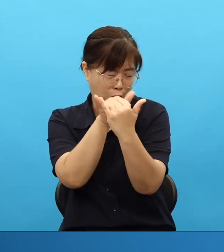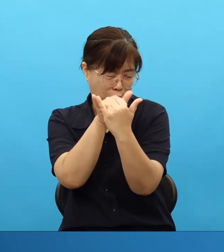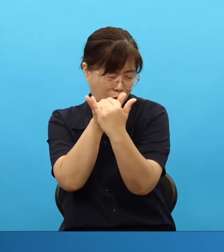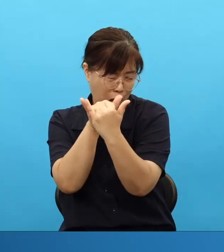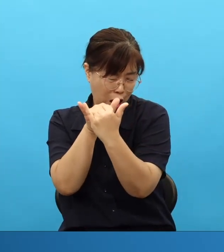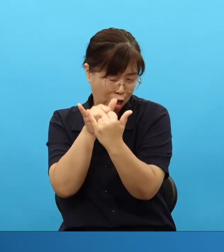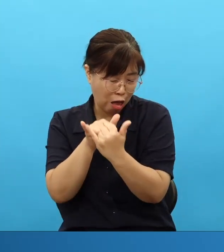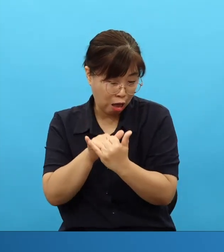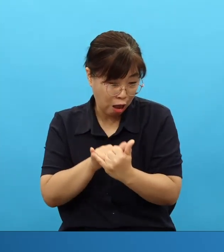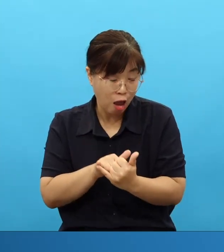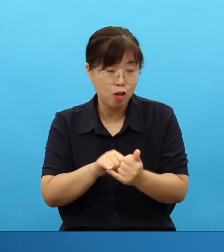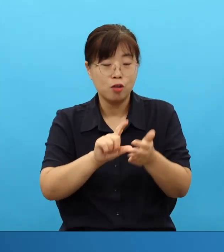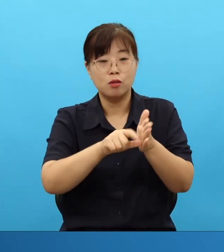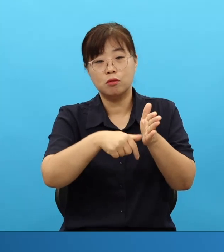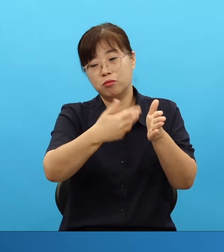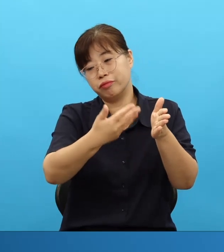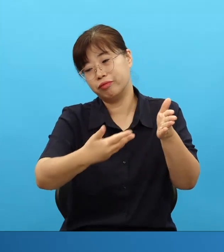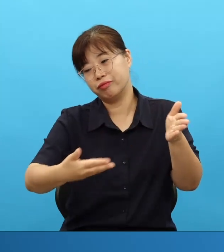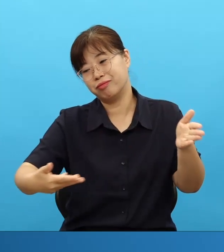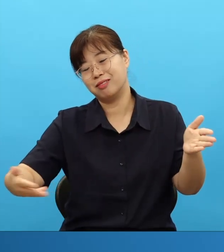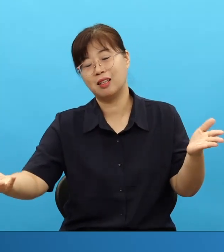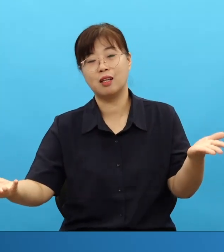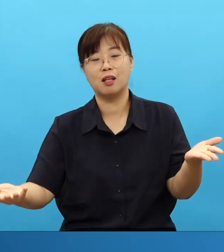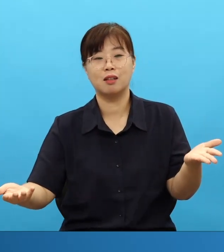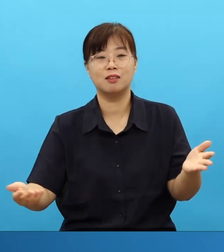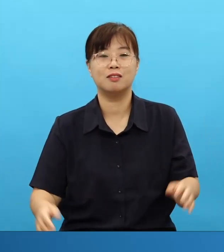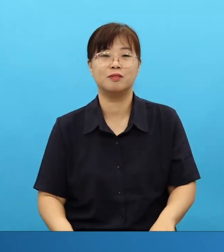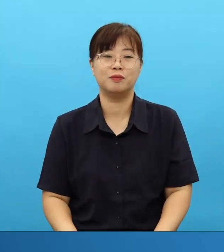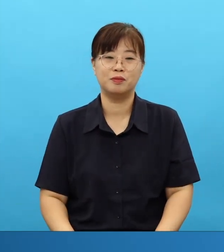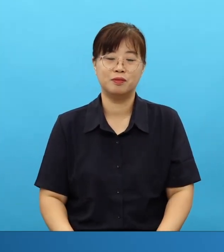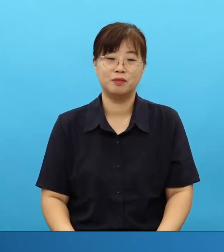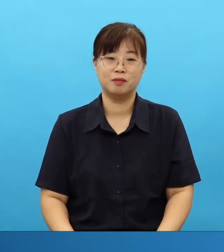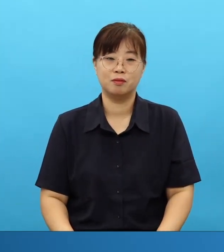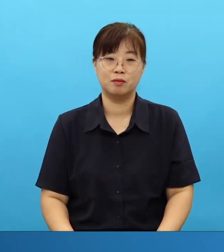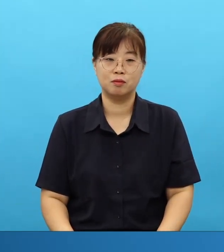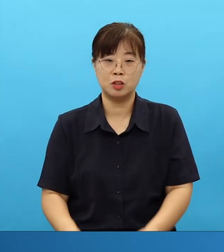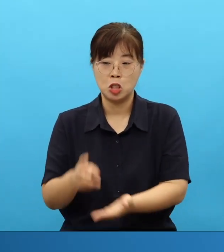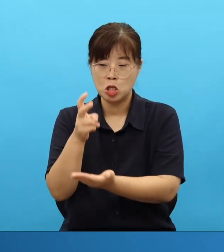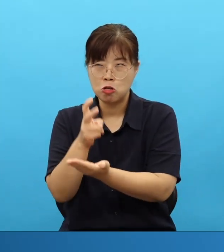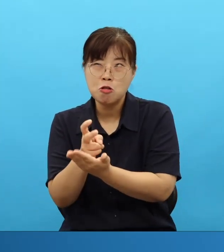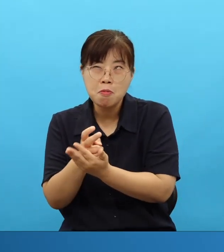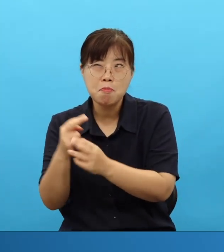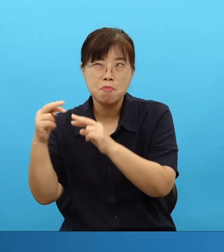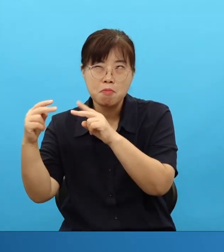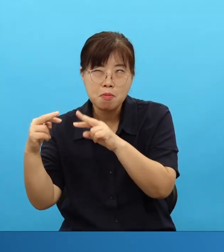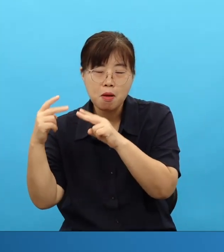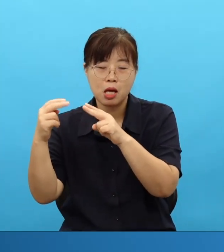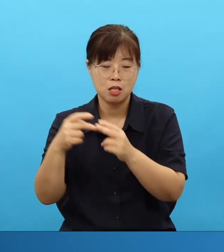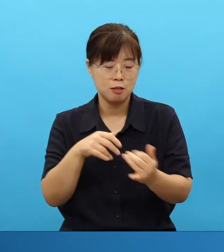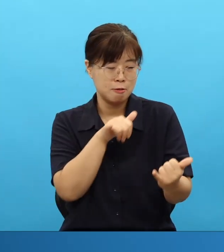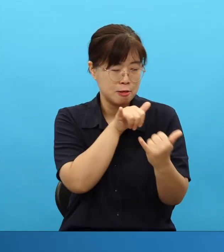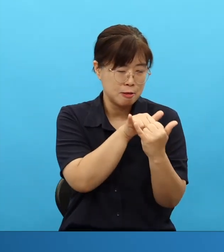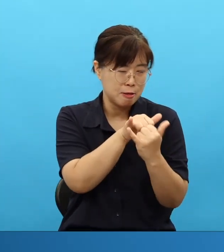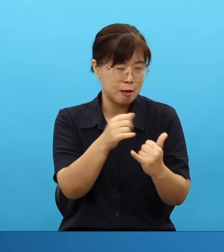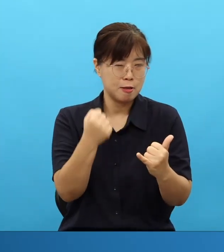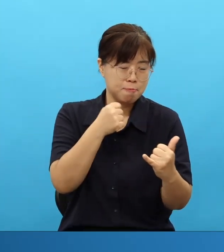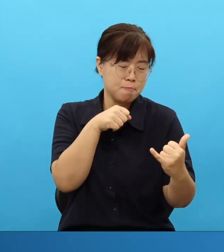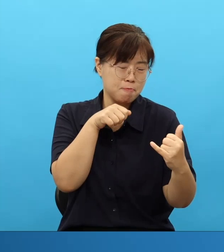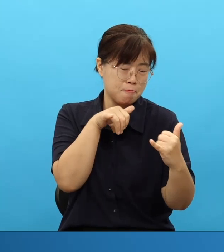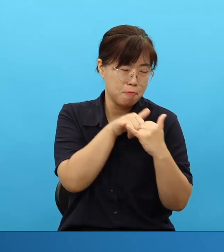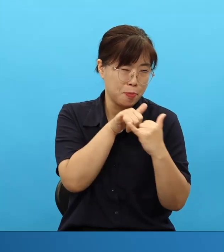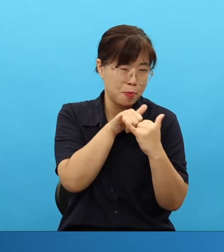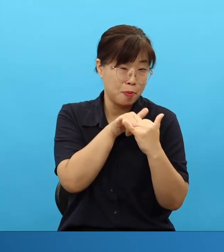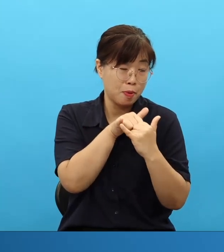다했어요 이런게 다 길이 아니란 말이죠 그리고 유대인들은 기독교인이 여기에